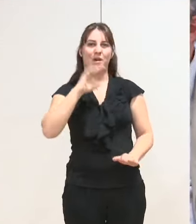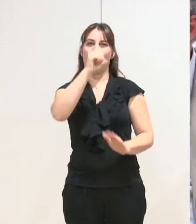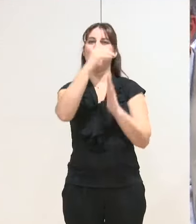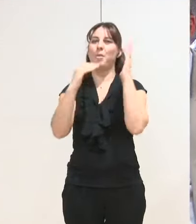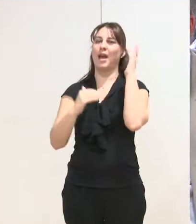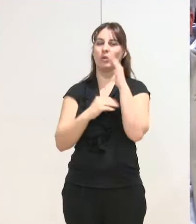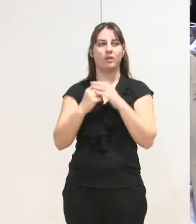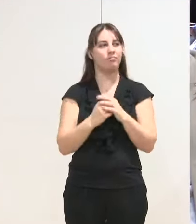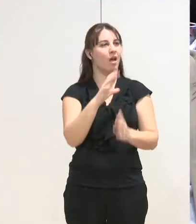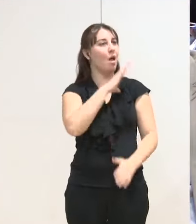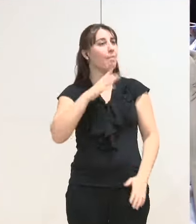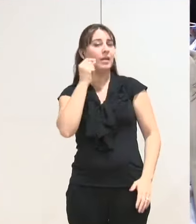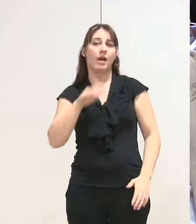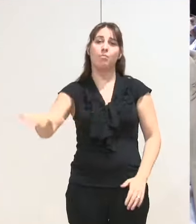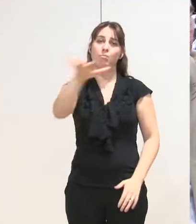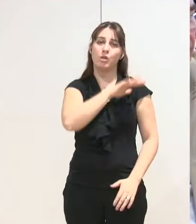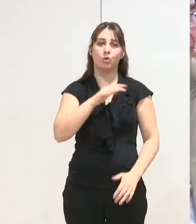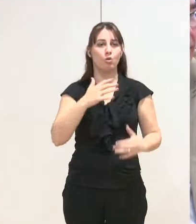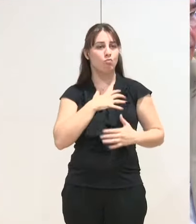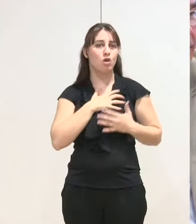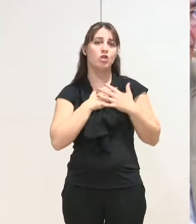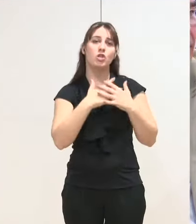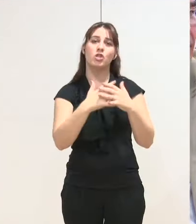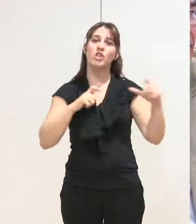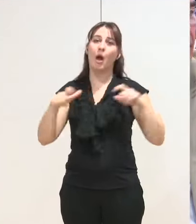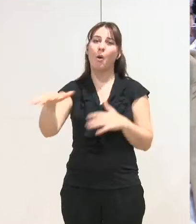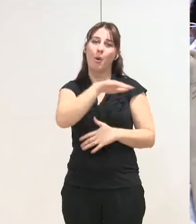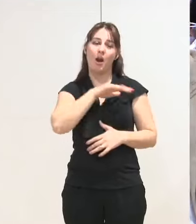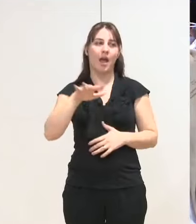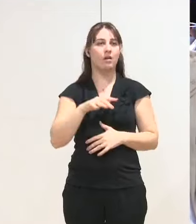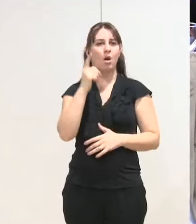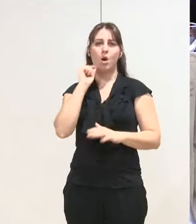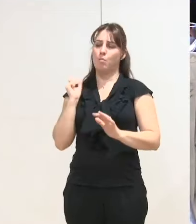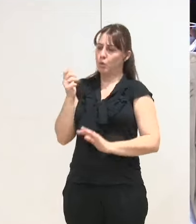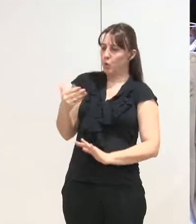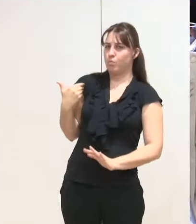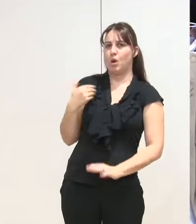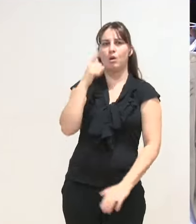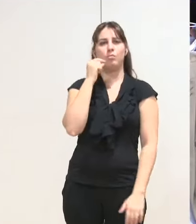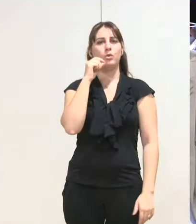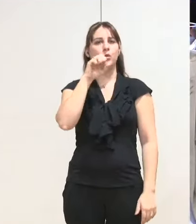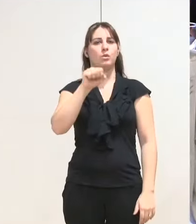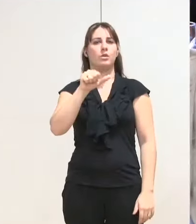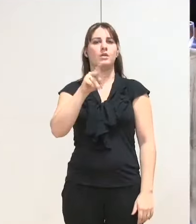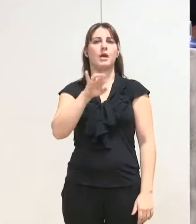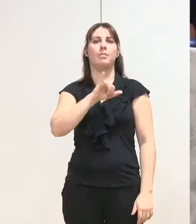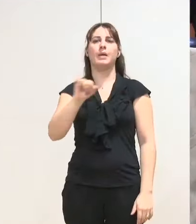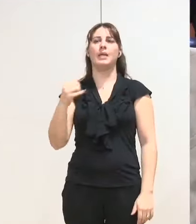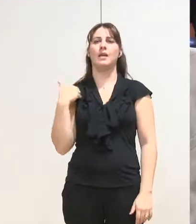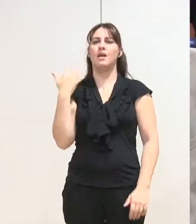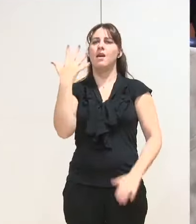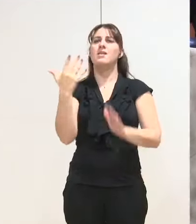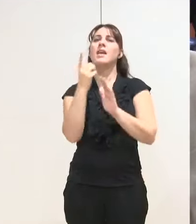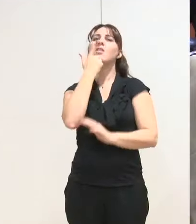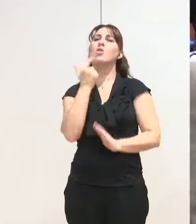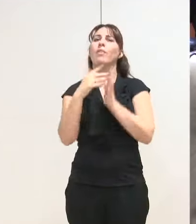mesdames Messieurs chers collègues comme l'avait annoncé Éric Piol et Hakim Sabri lors d'une conférence de presse le 5 juin